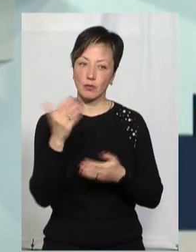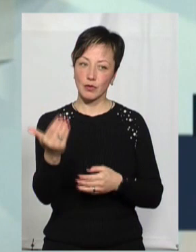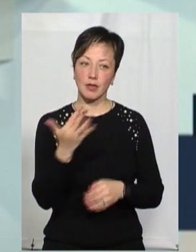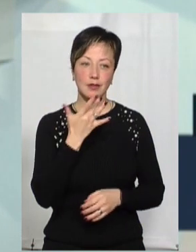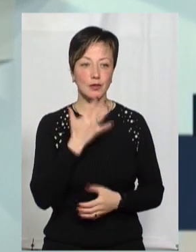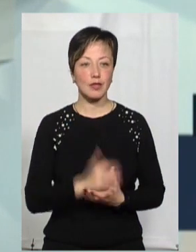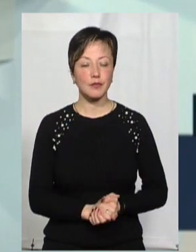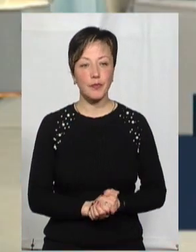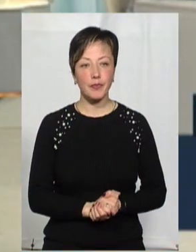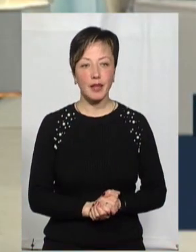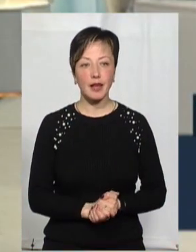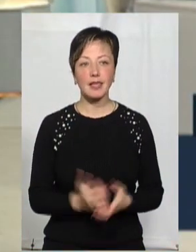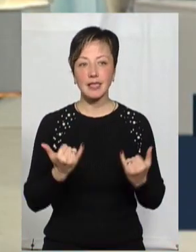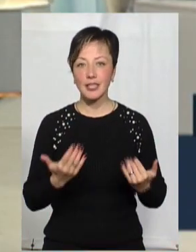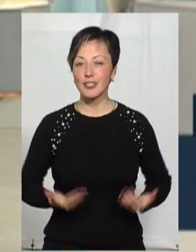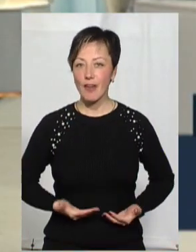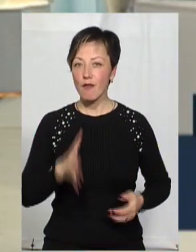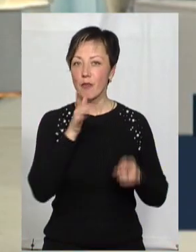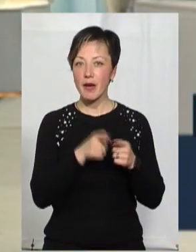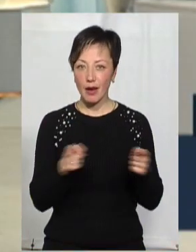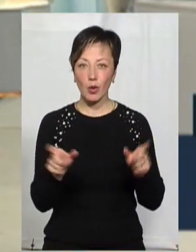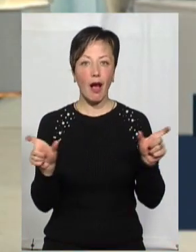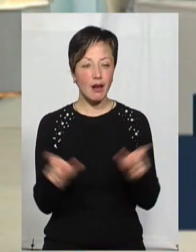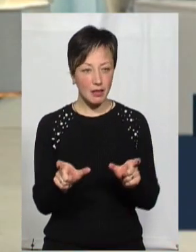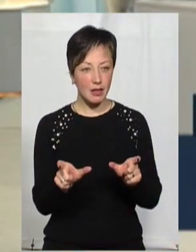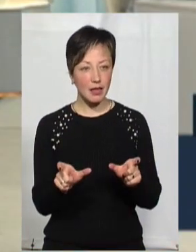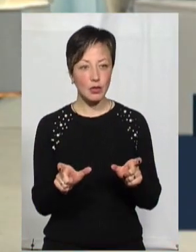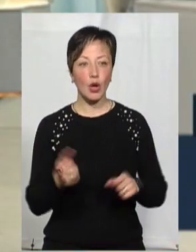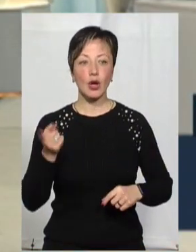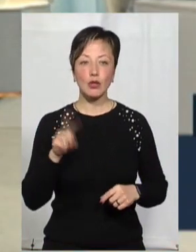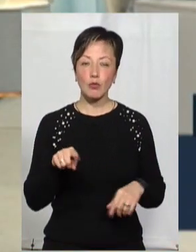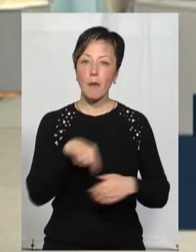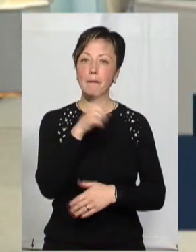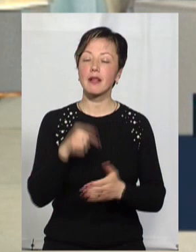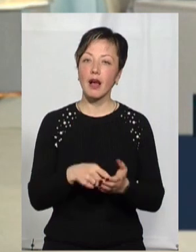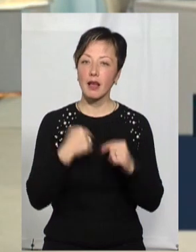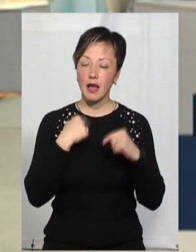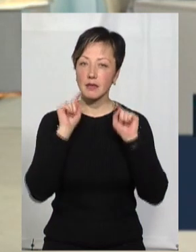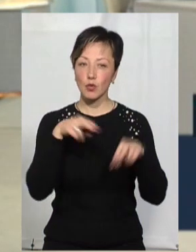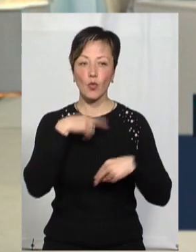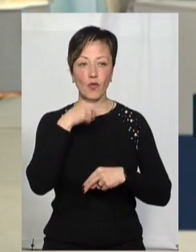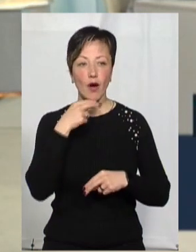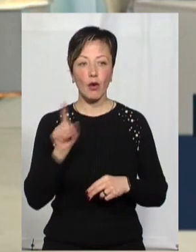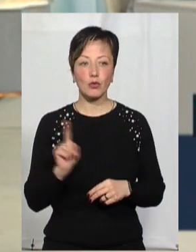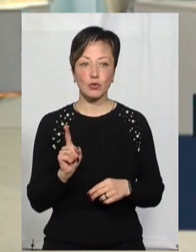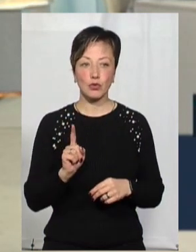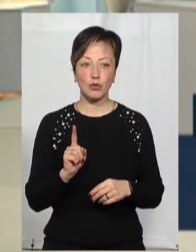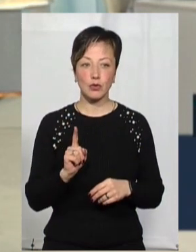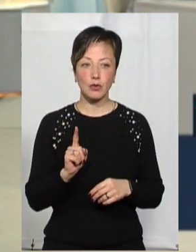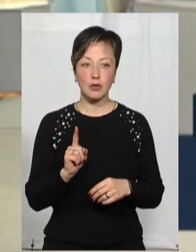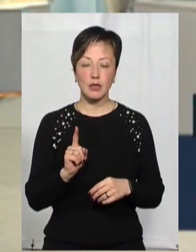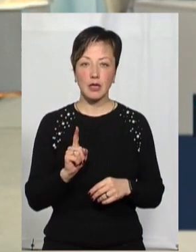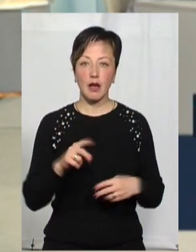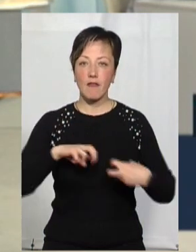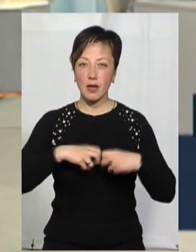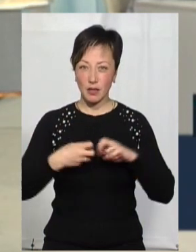національності. І, знаєте, ми зараз живемо в період карантину, тому усе ж питання звернула увагу на те, що, ну,